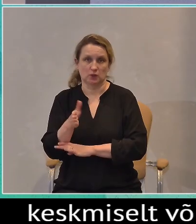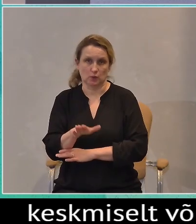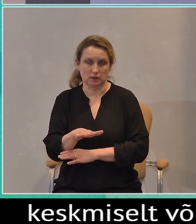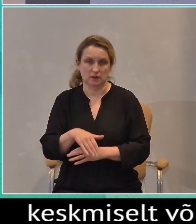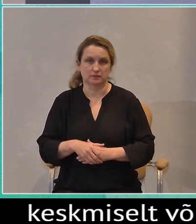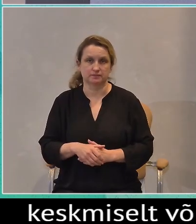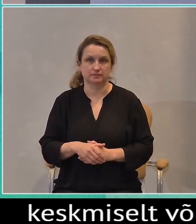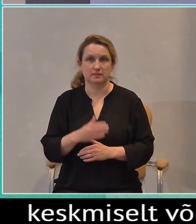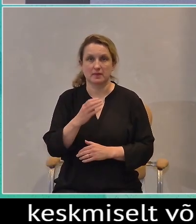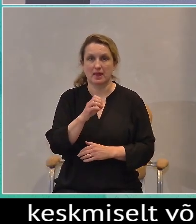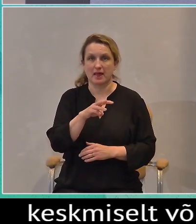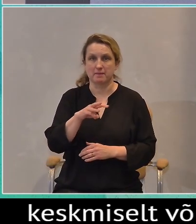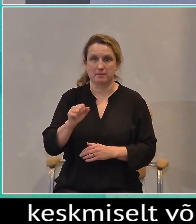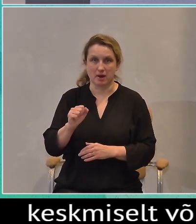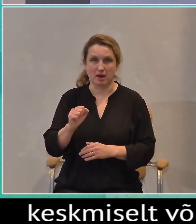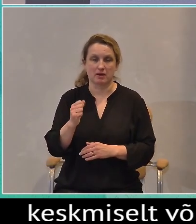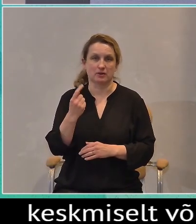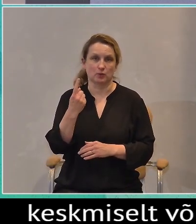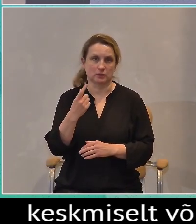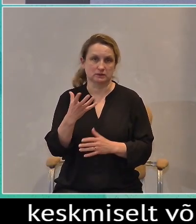ja Emma on üks neist.